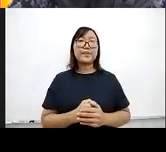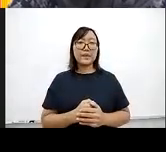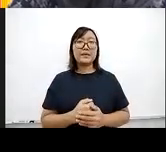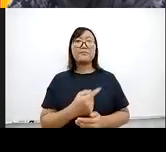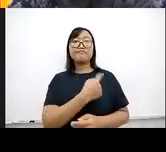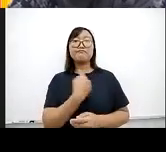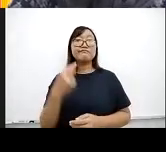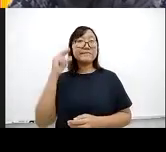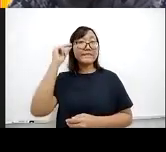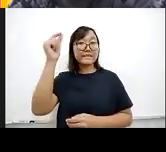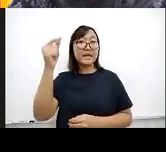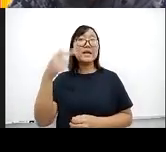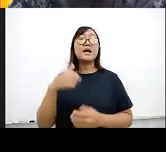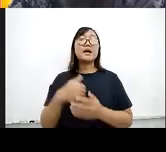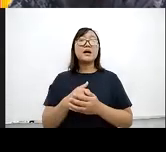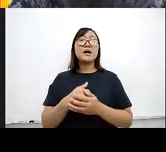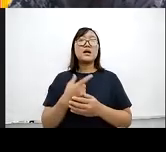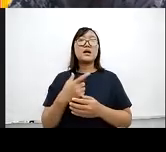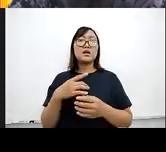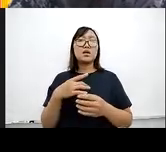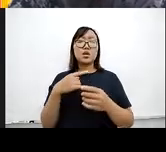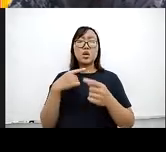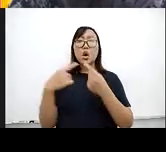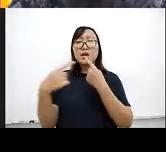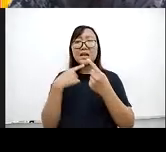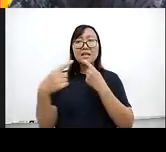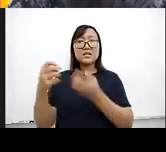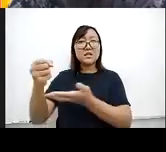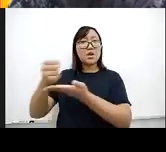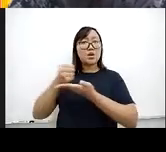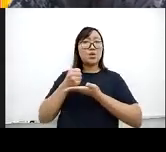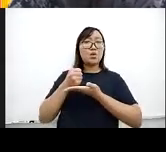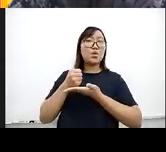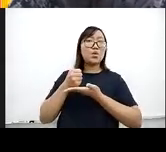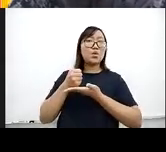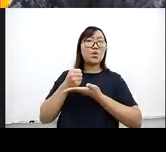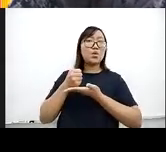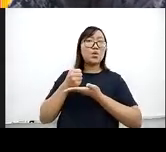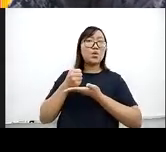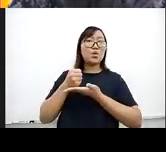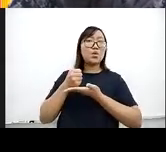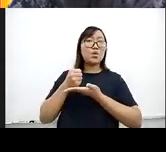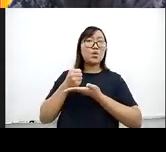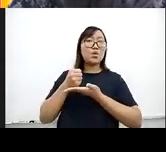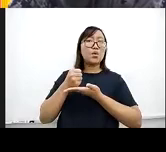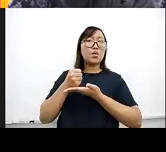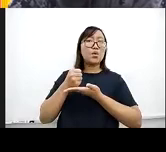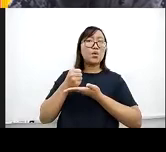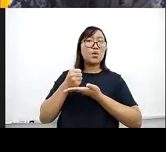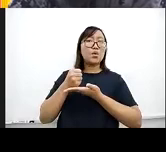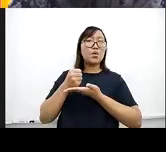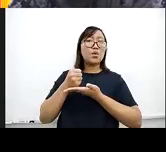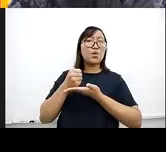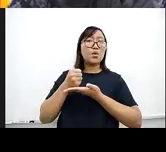melaksanakan donor coordinating adonan coordination meeting dimana Nanti di sana itu sebagai upaya kami juga untuk melakukan call